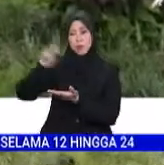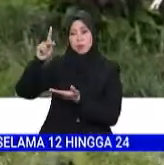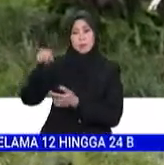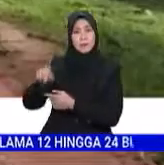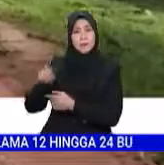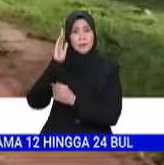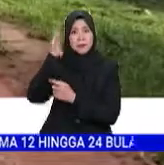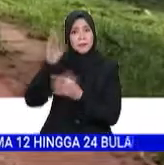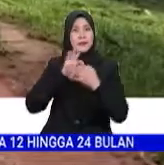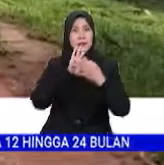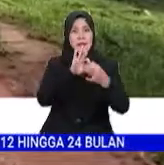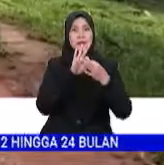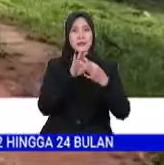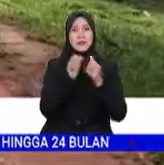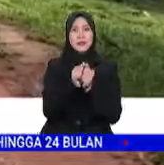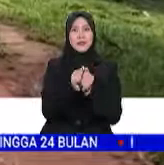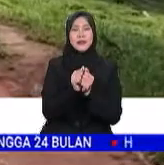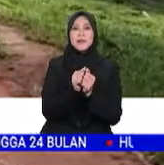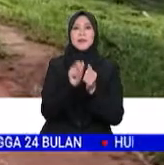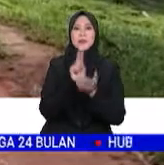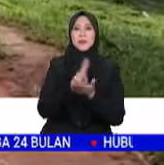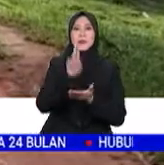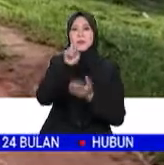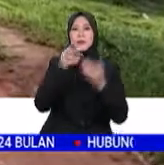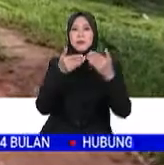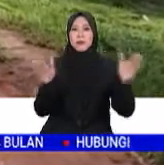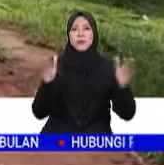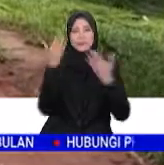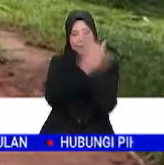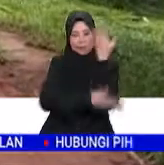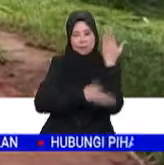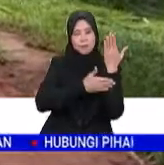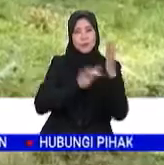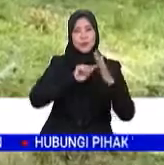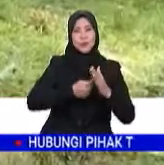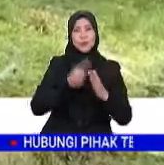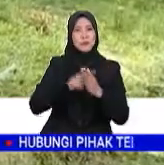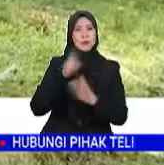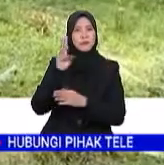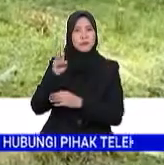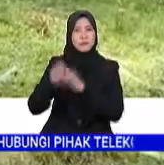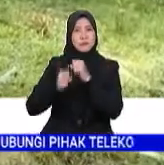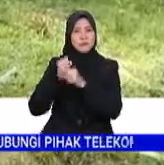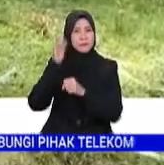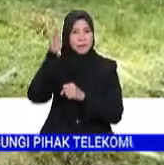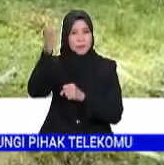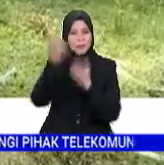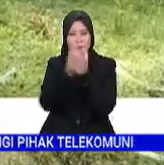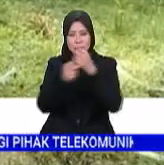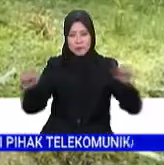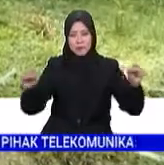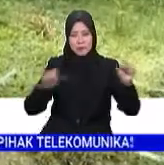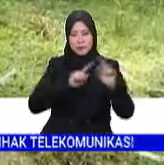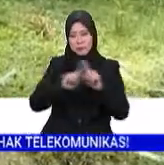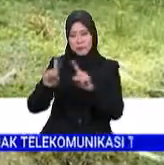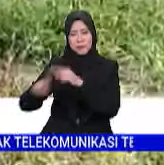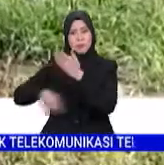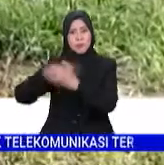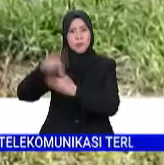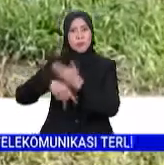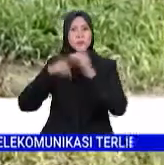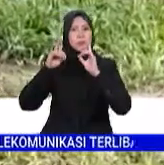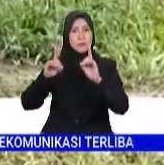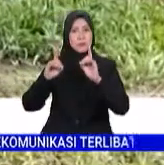juga akan bekerjasama dengan universiti awam di seluruh negara mulai Jun tahun depan dengan menyediakan pelbagai program pendidikan